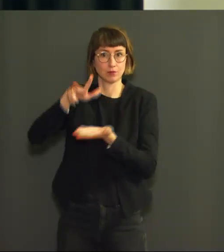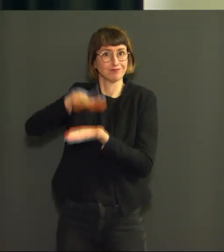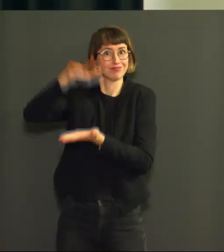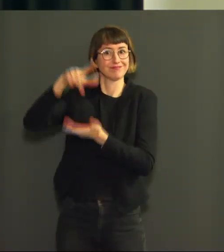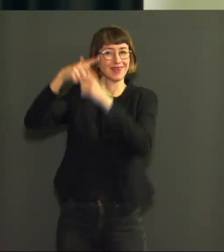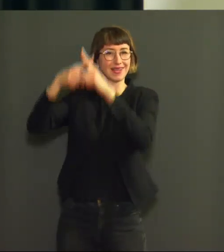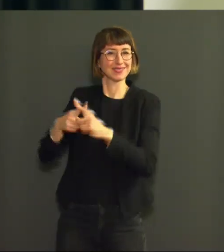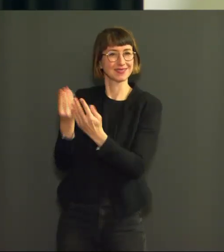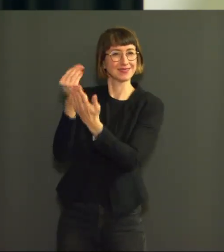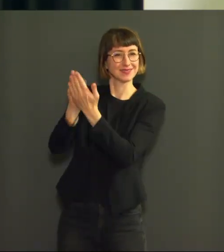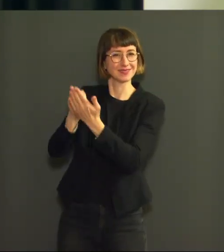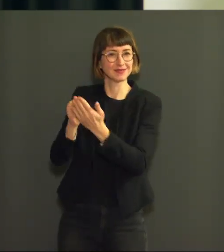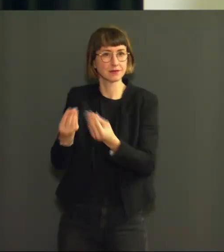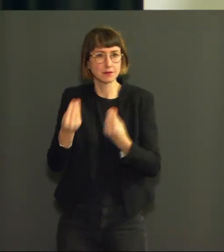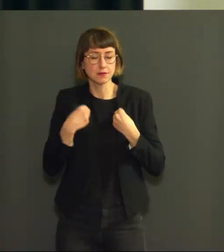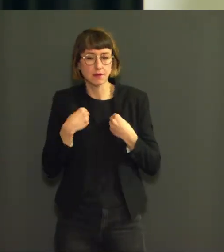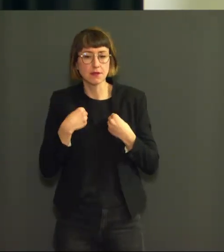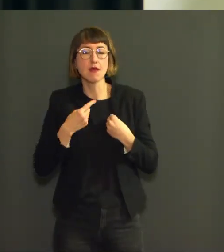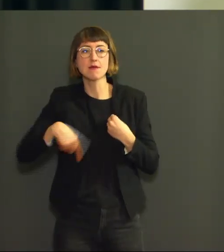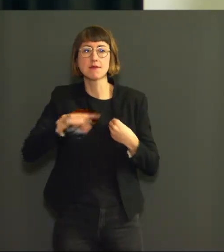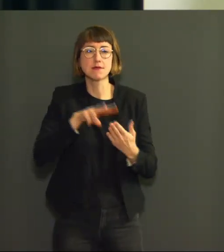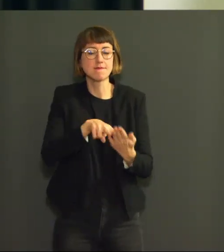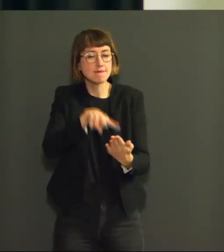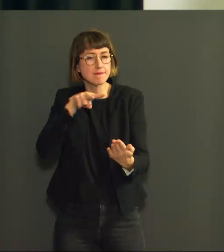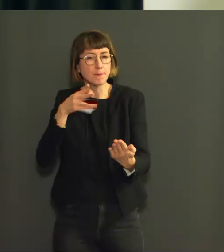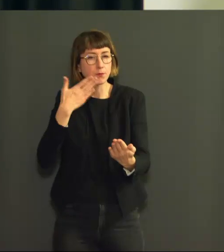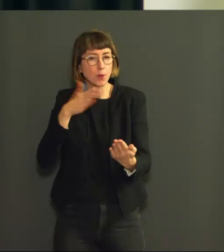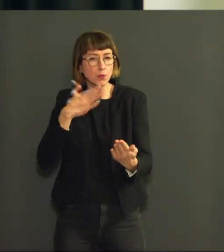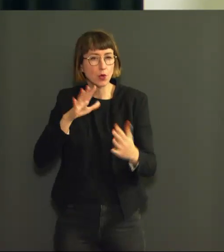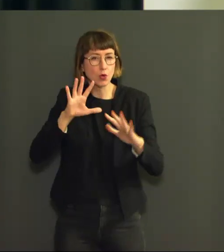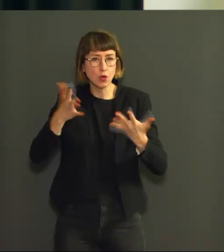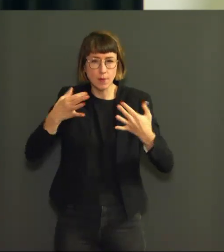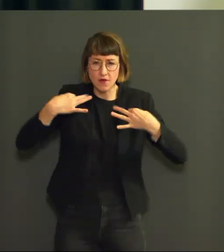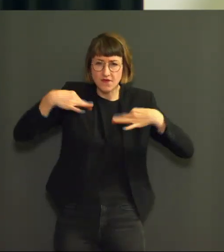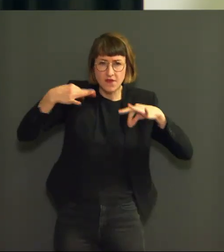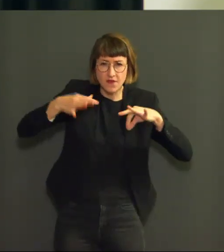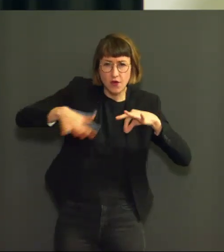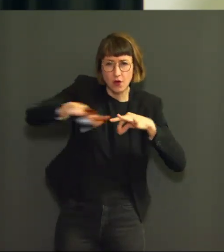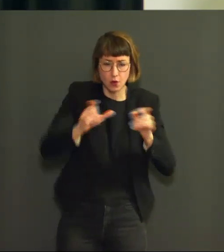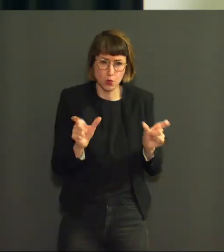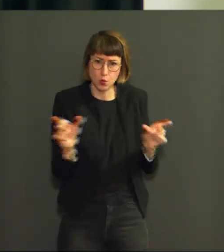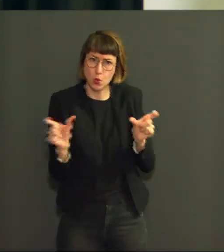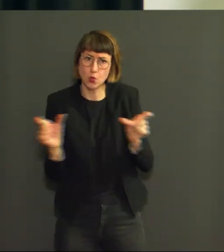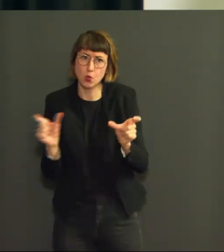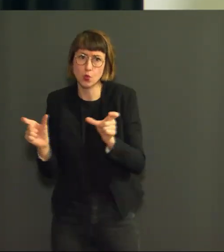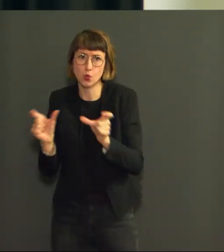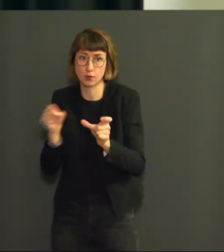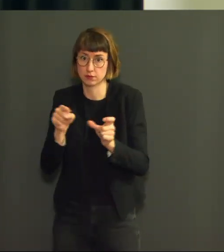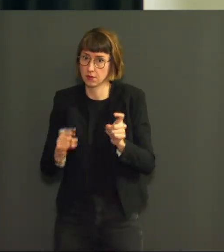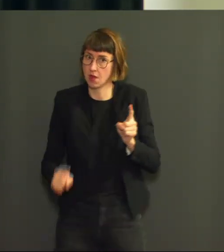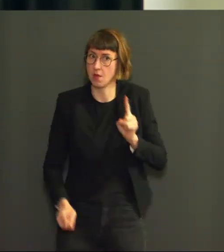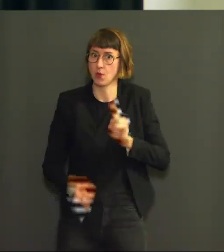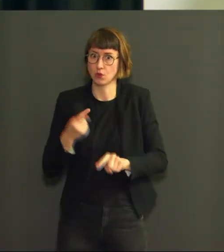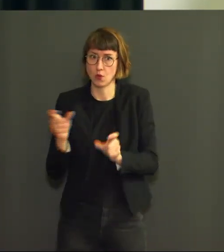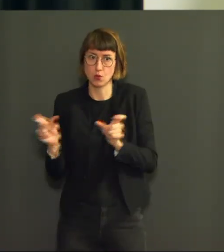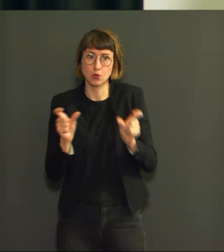une meilleure vue d'ensemble et un meilleur contrôle sur le marché. C'est très important car la ventilation